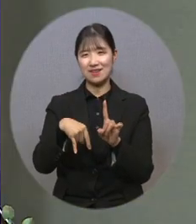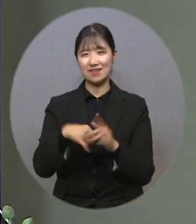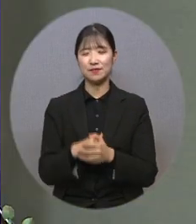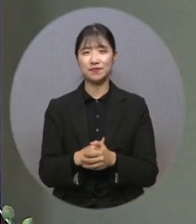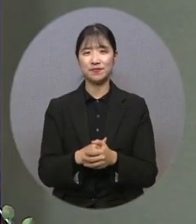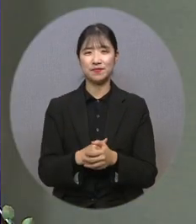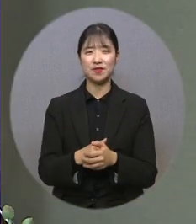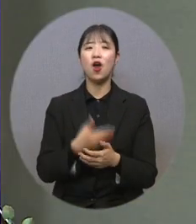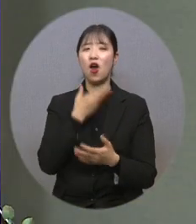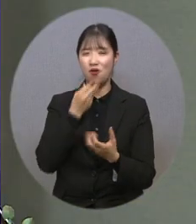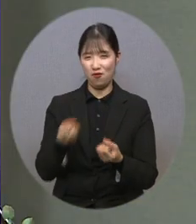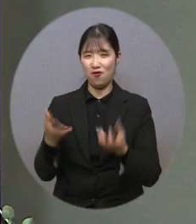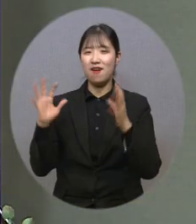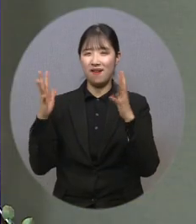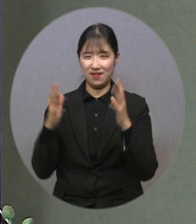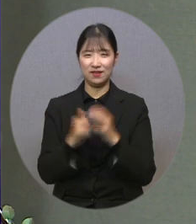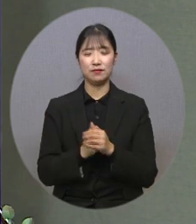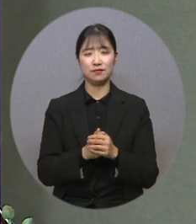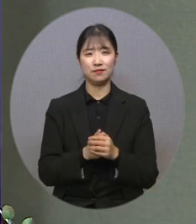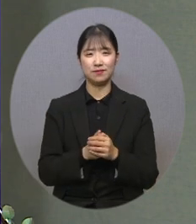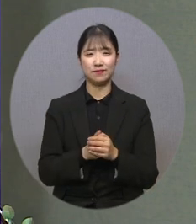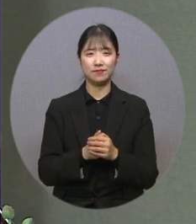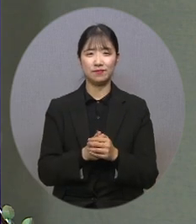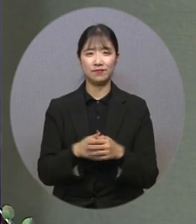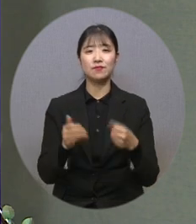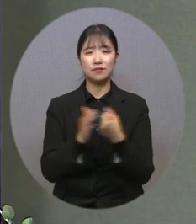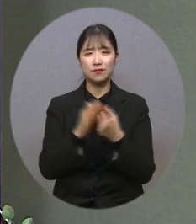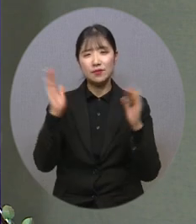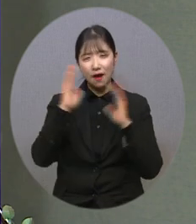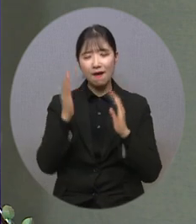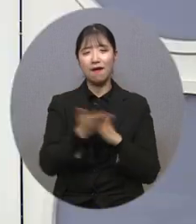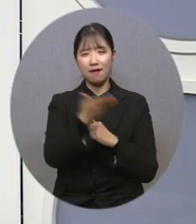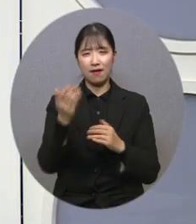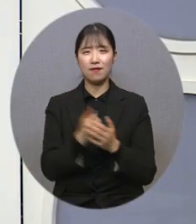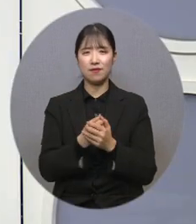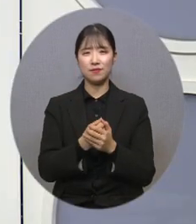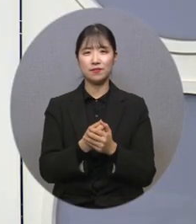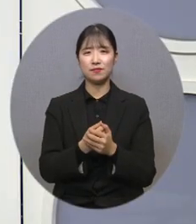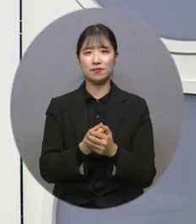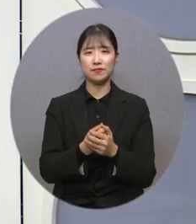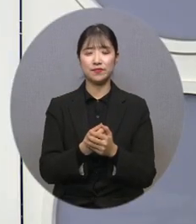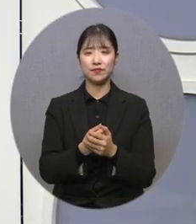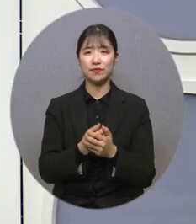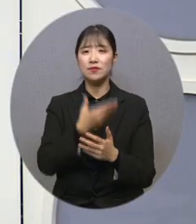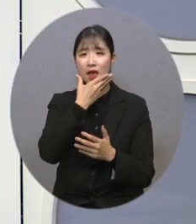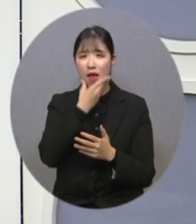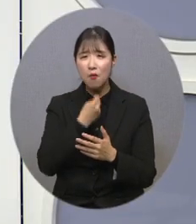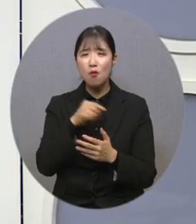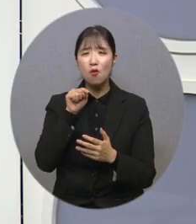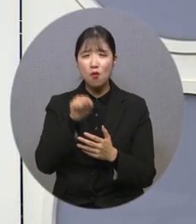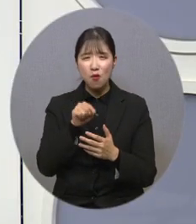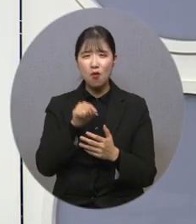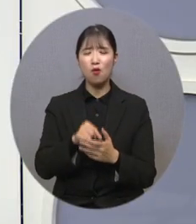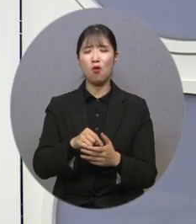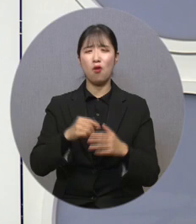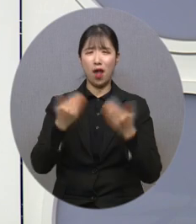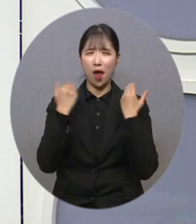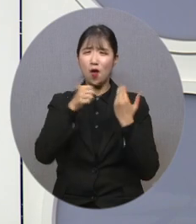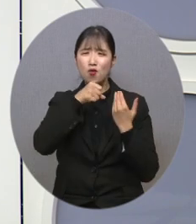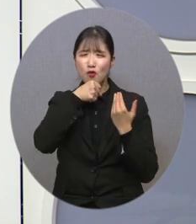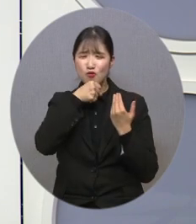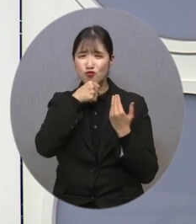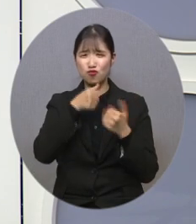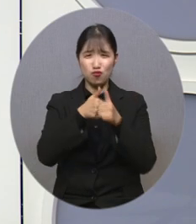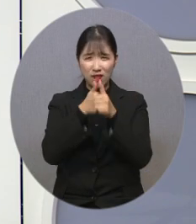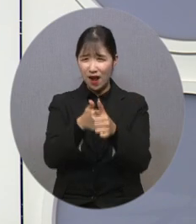아이고, 축하합니다. 블라인드 평가에서. 예. 그래서 저희는 학생들한테도 그 행복은 성적순이 아니니까